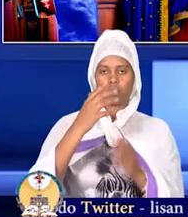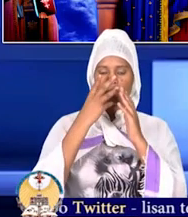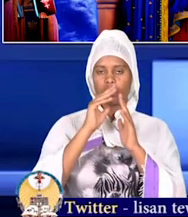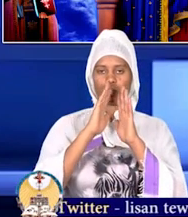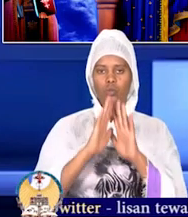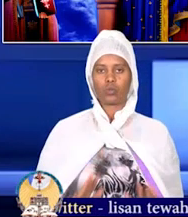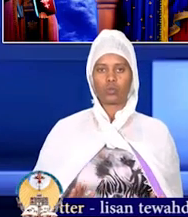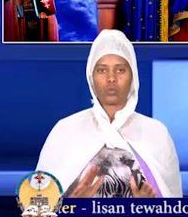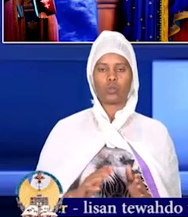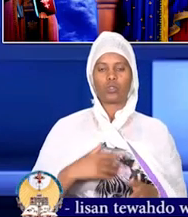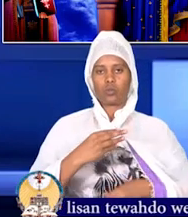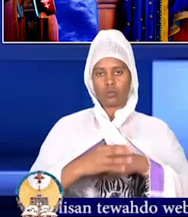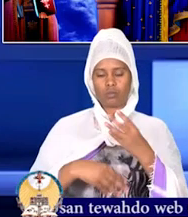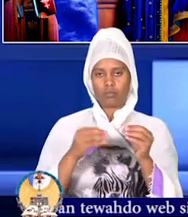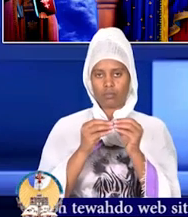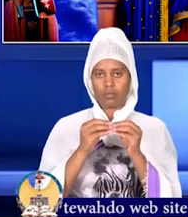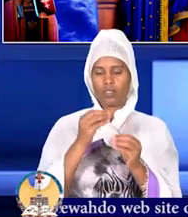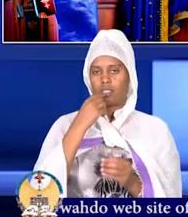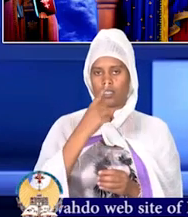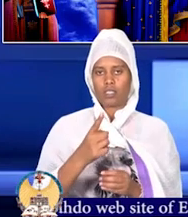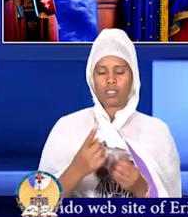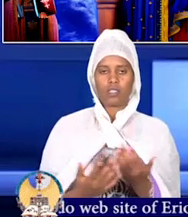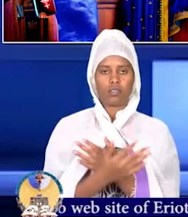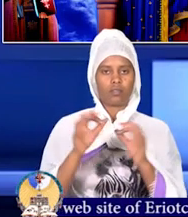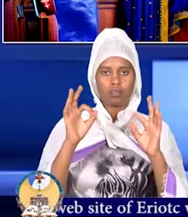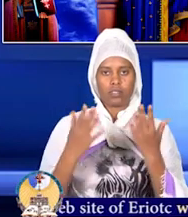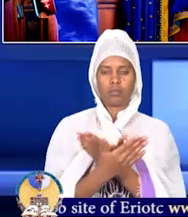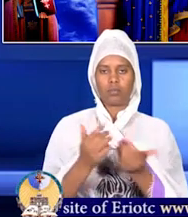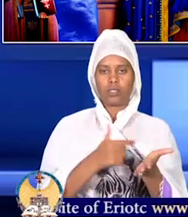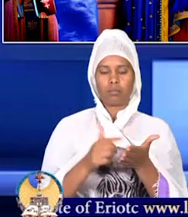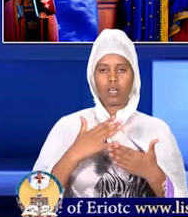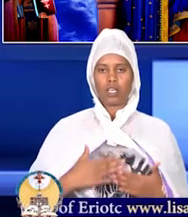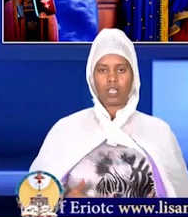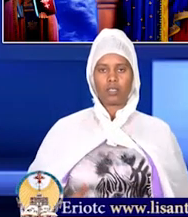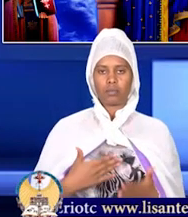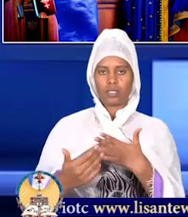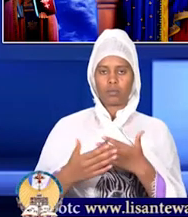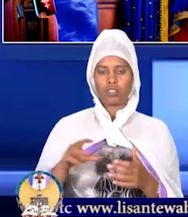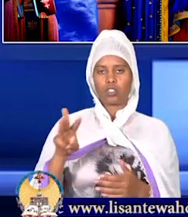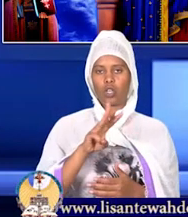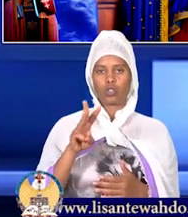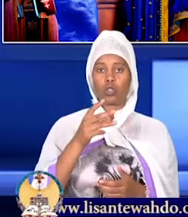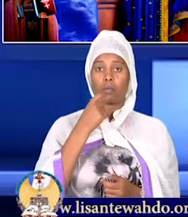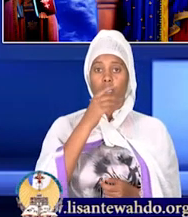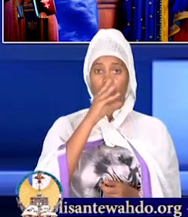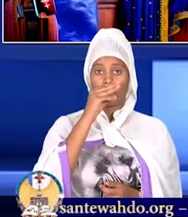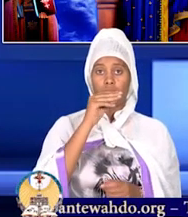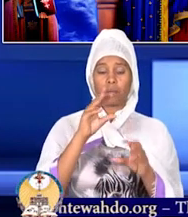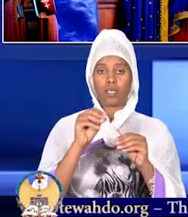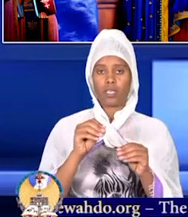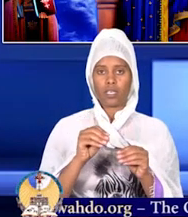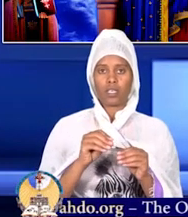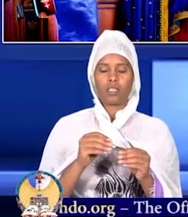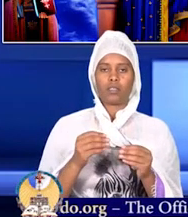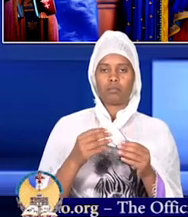ቅዱስ ኣሚነ ንመንፈስ ቅዱስ ሰራጽእ ኢለ ምንም እኳ ብስም በኣካል ብግብሪ ሰለስተ